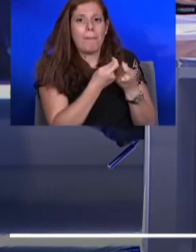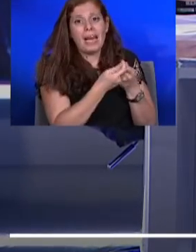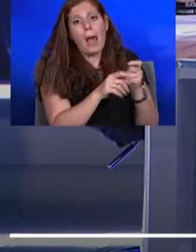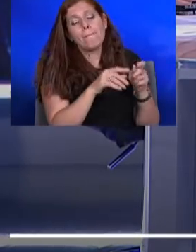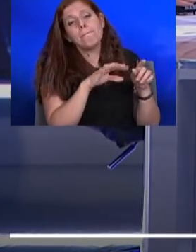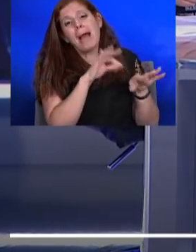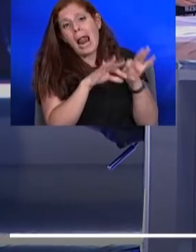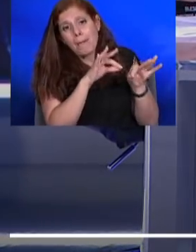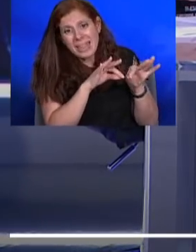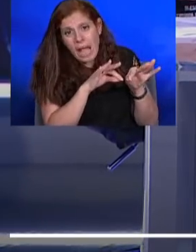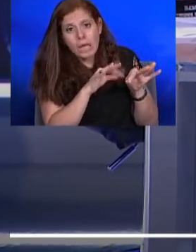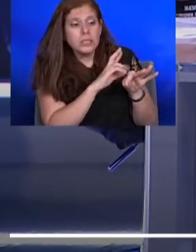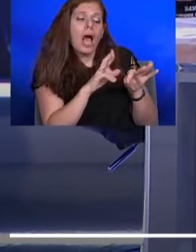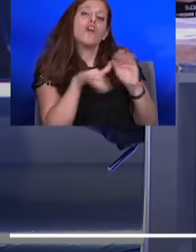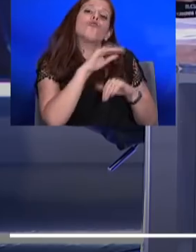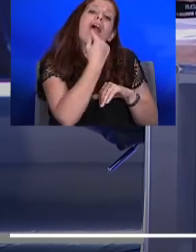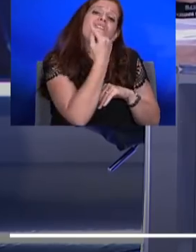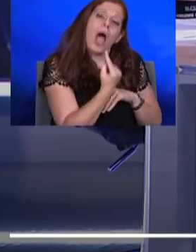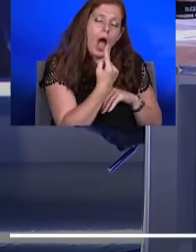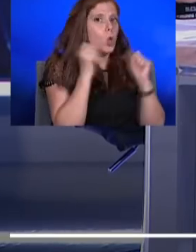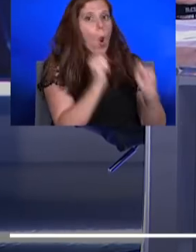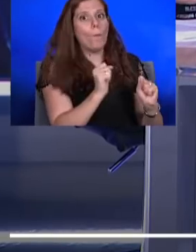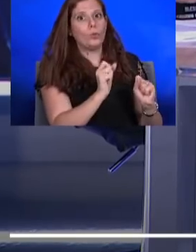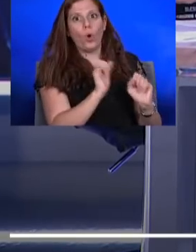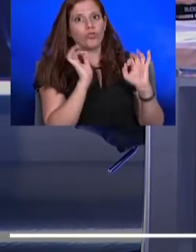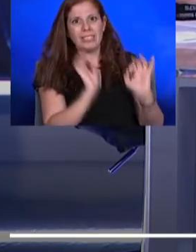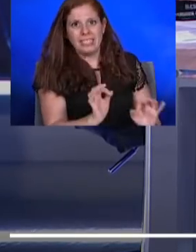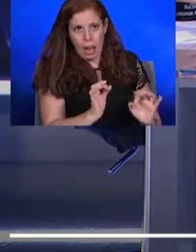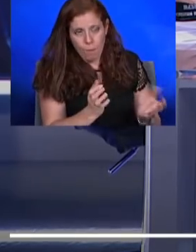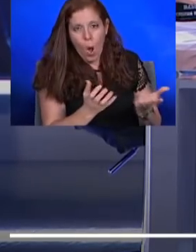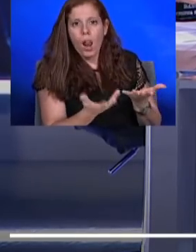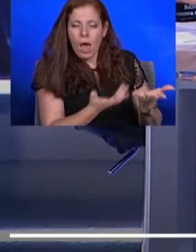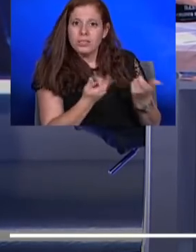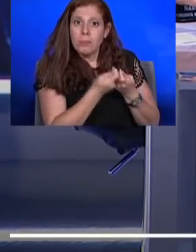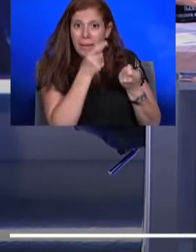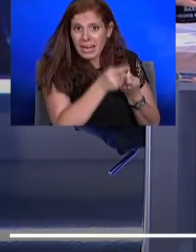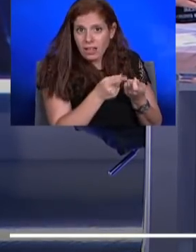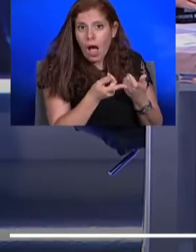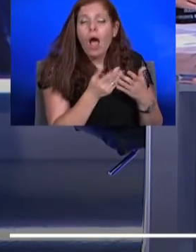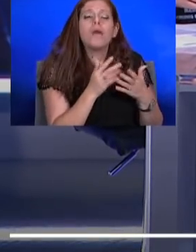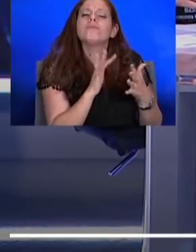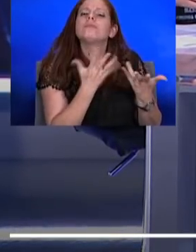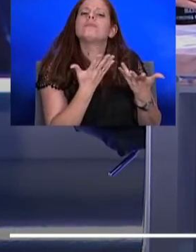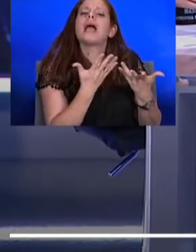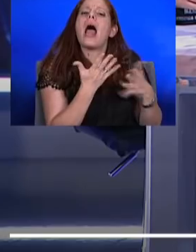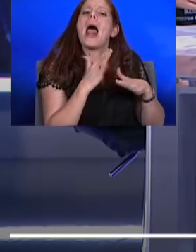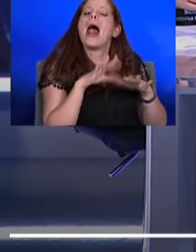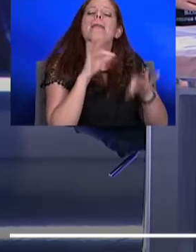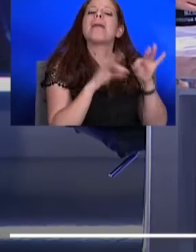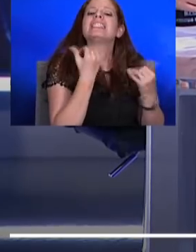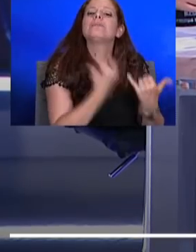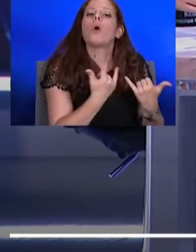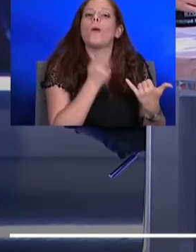החקיקה, ממש לא בטוח שהיא תצא לפועל. אז מבחינתך, על מה בעצם הצביעו היום בכנסת? מה קרה